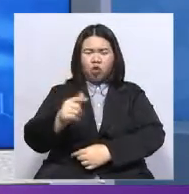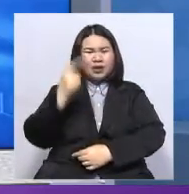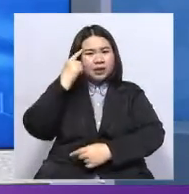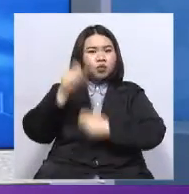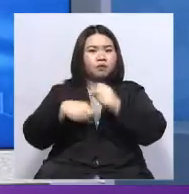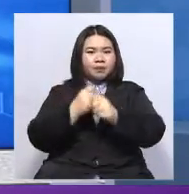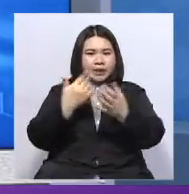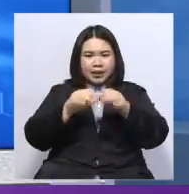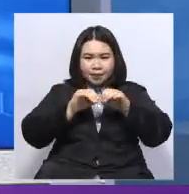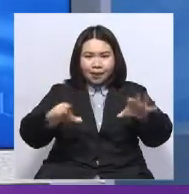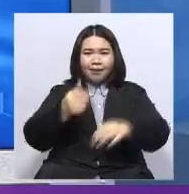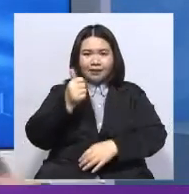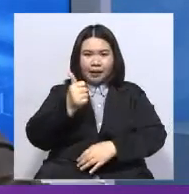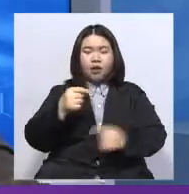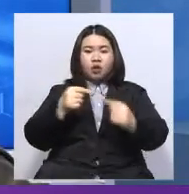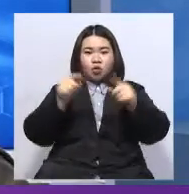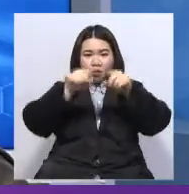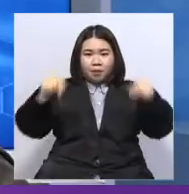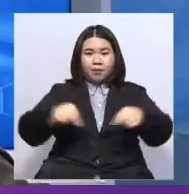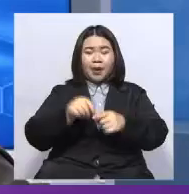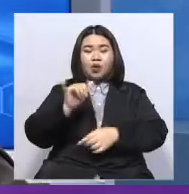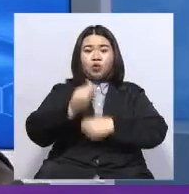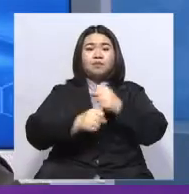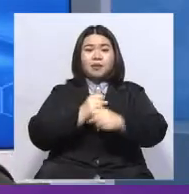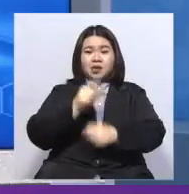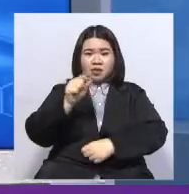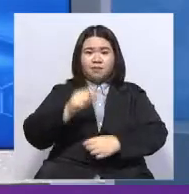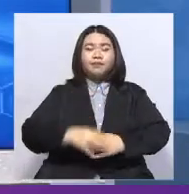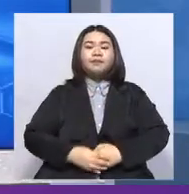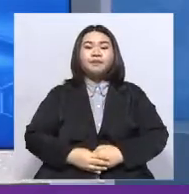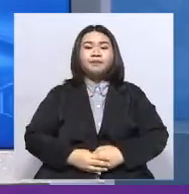าดว่าปีนี้น่าจะประกาศใช้ได้แล้วนะครับสำหรับเรื่องของแผนยุทธศาสตร์ชาติ20ปีนะครับ